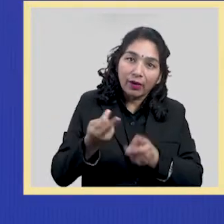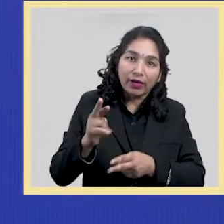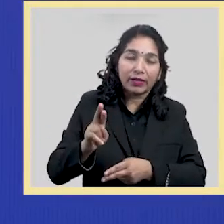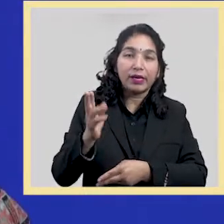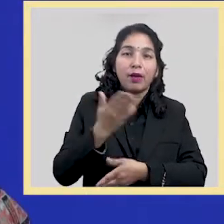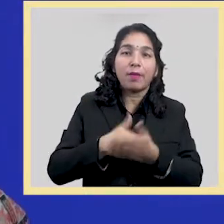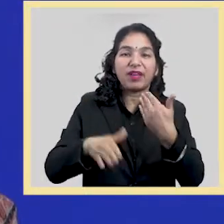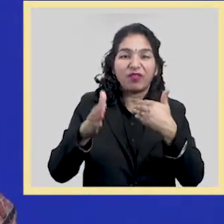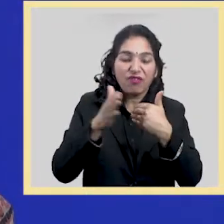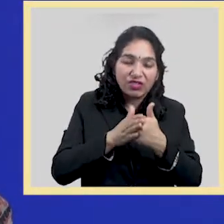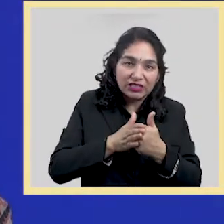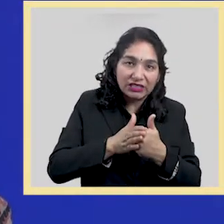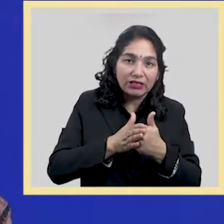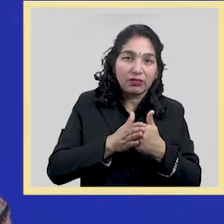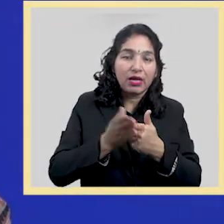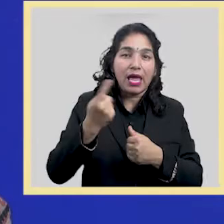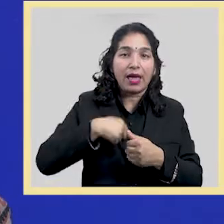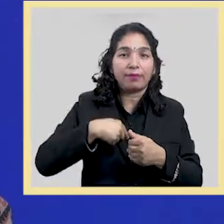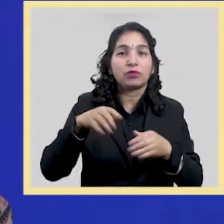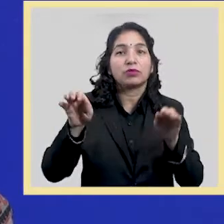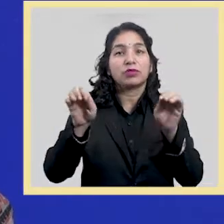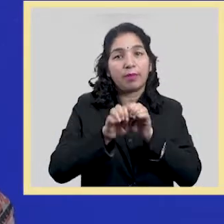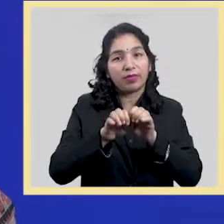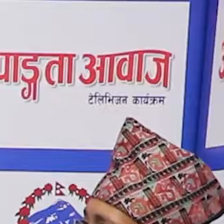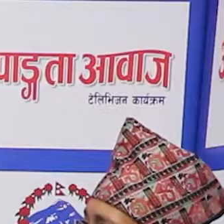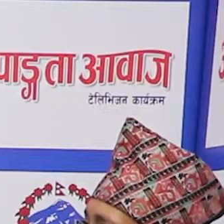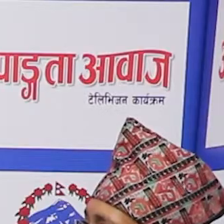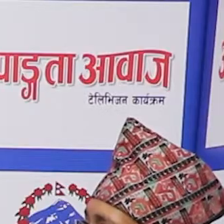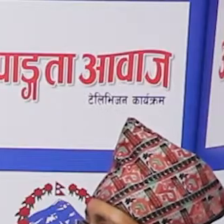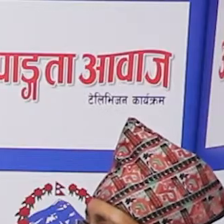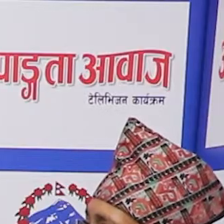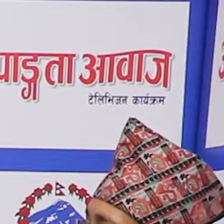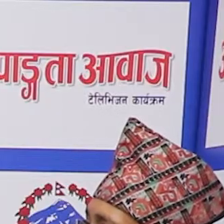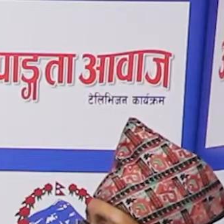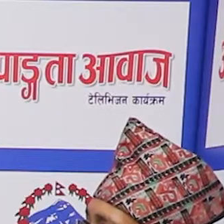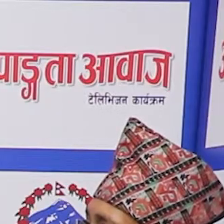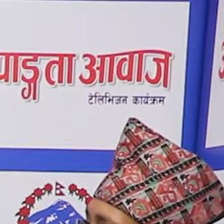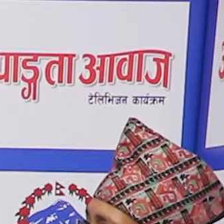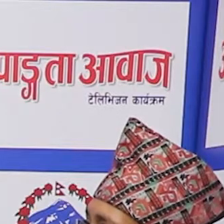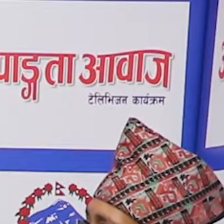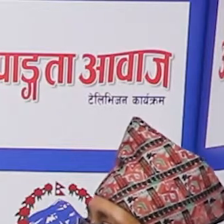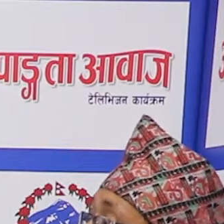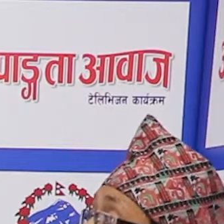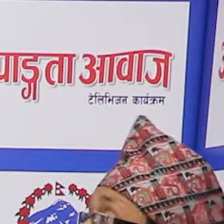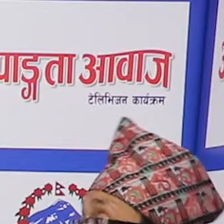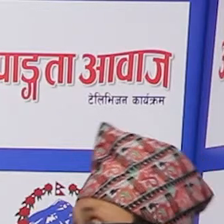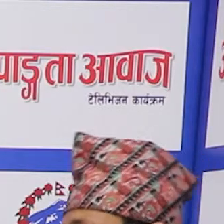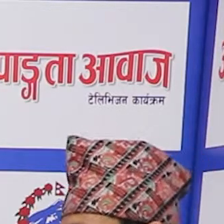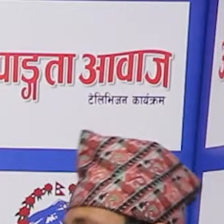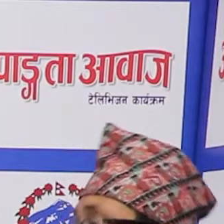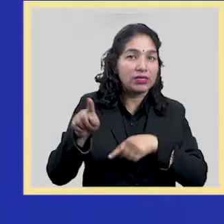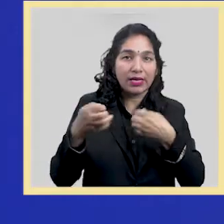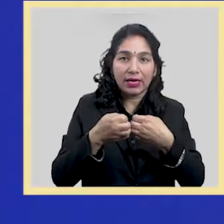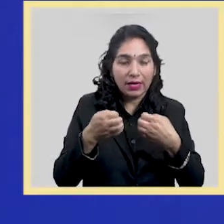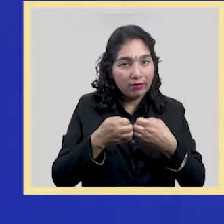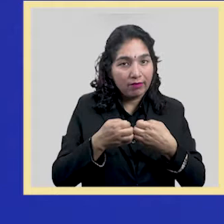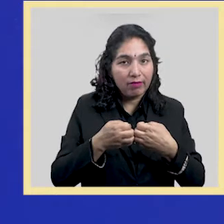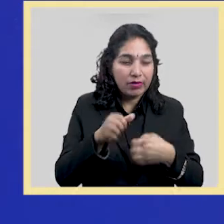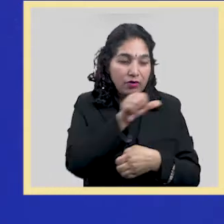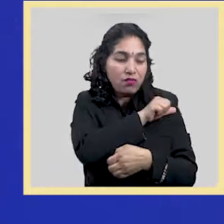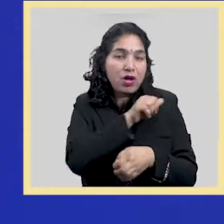हामी धेरै नजिकसँग हामी चाहिँ यसको सम्बन्ध छ। हिजो हामी सानो हुने बेलादेखि नै यहाँ अपाङ्गहरू चाहिँ आउजाउ गरिरहने